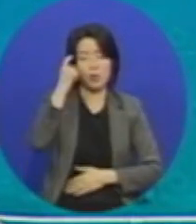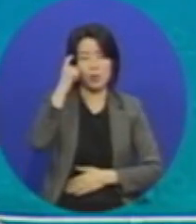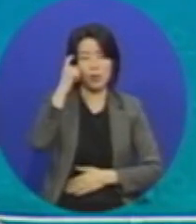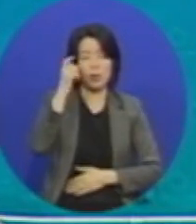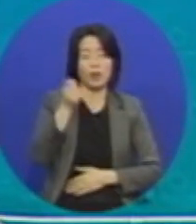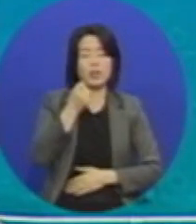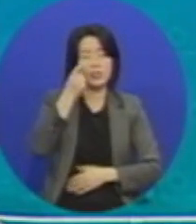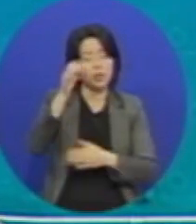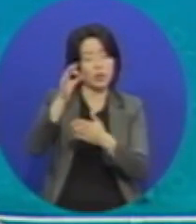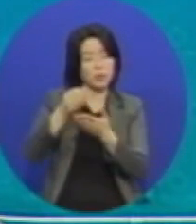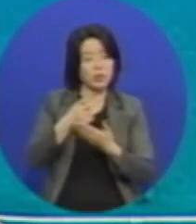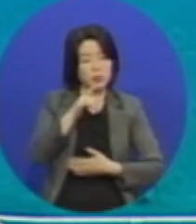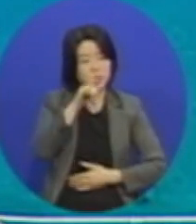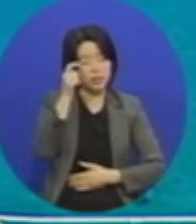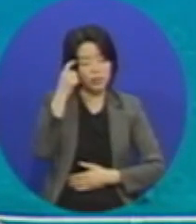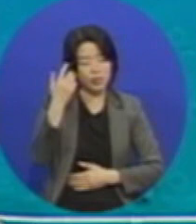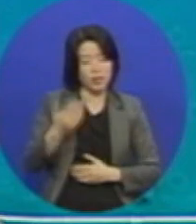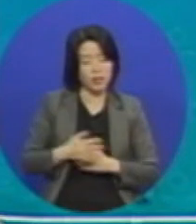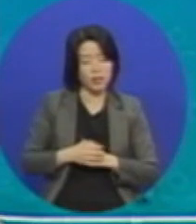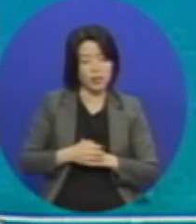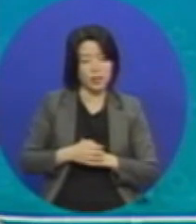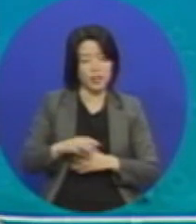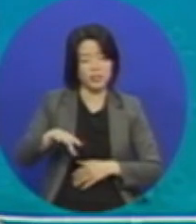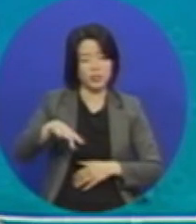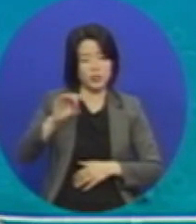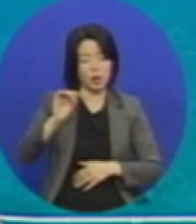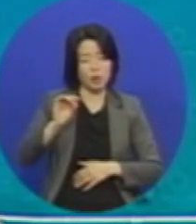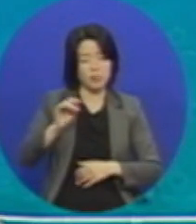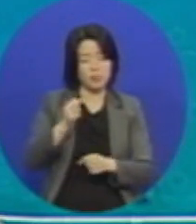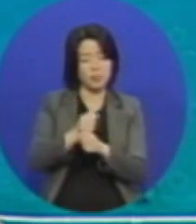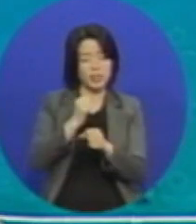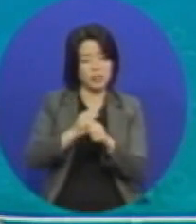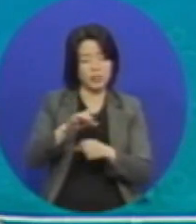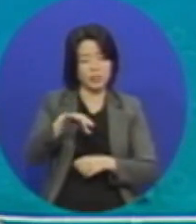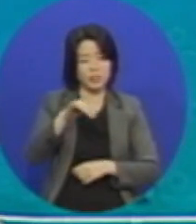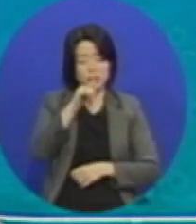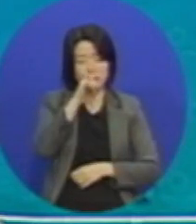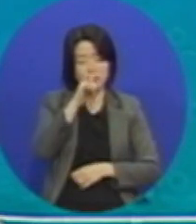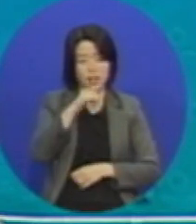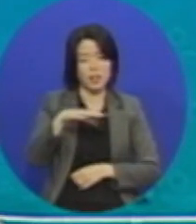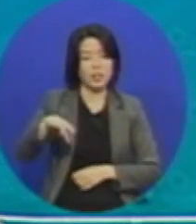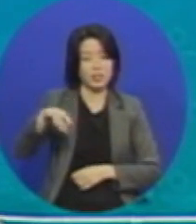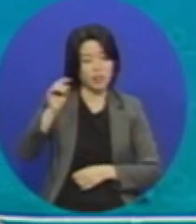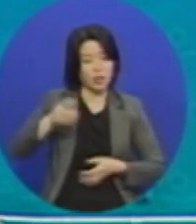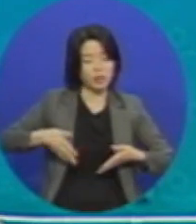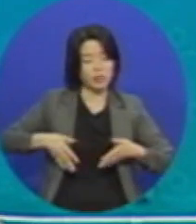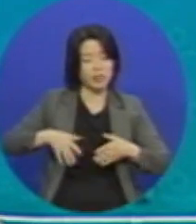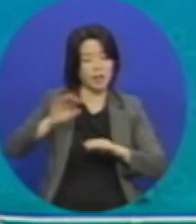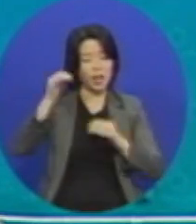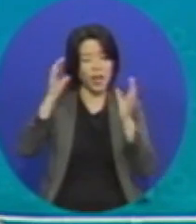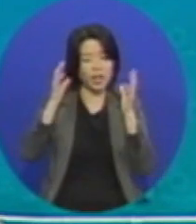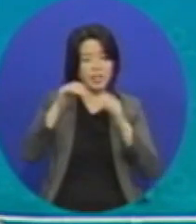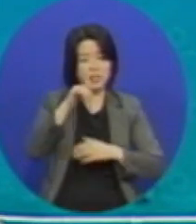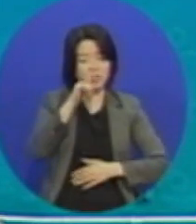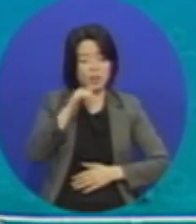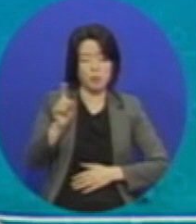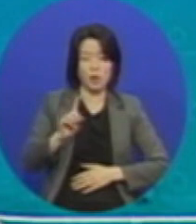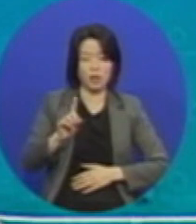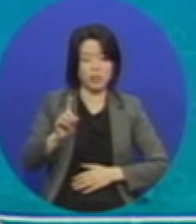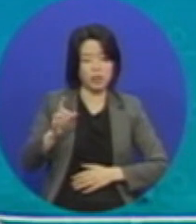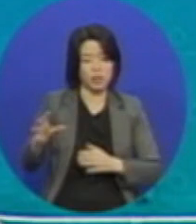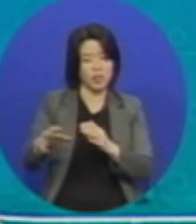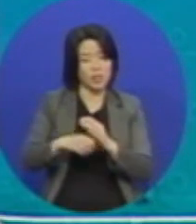월급이 있었나 처 생산품이 있었나 첫 아이가 있었나 뭔가 쳐 수학 물이